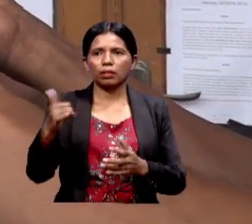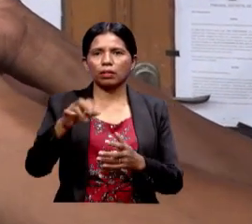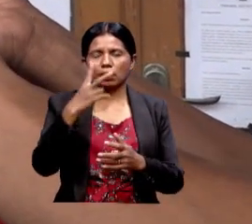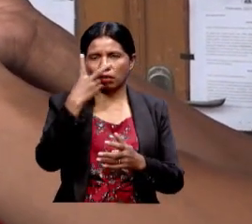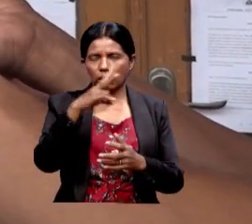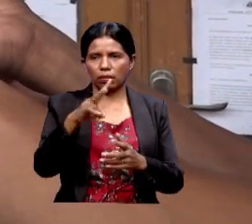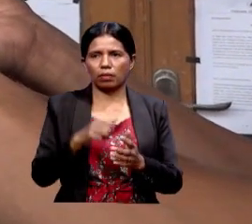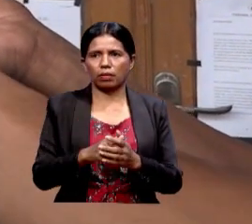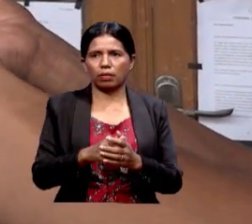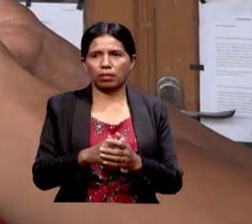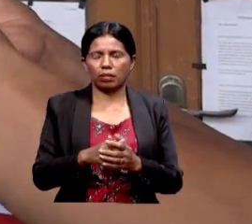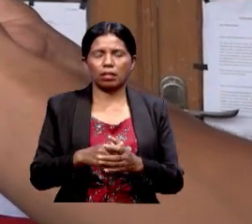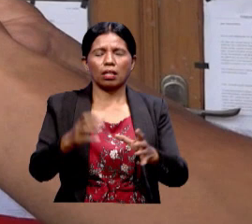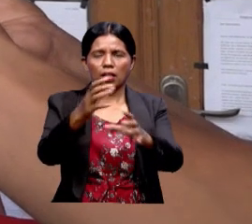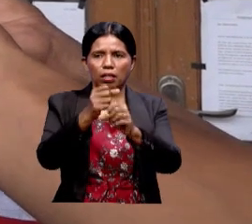hasai tia hau nia